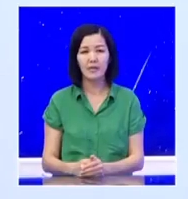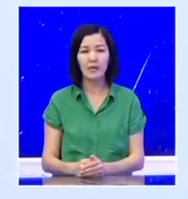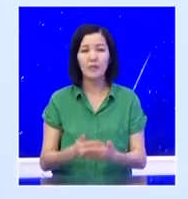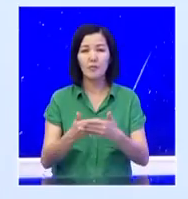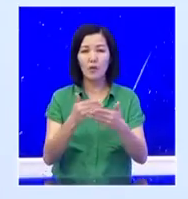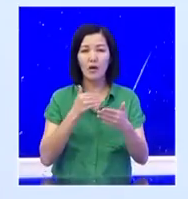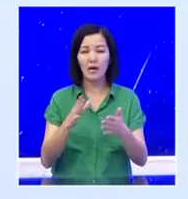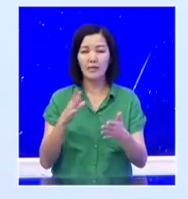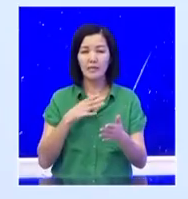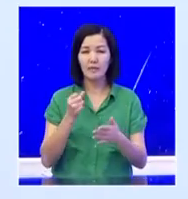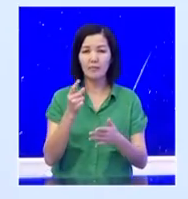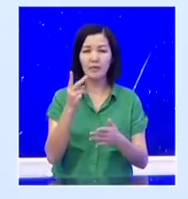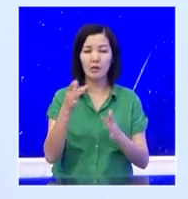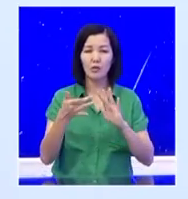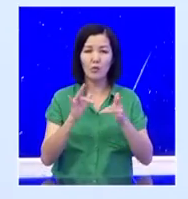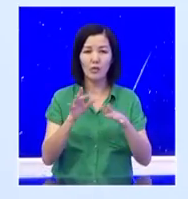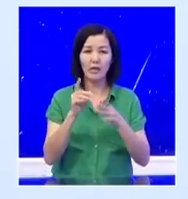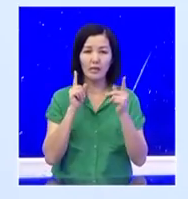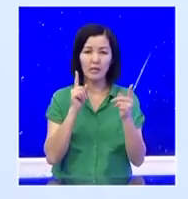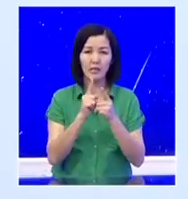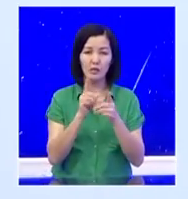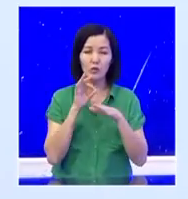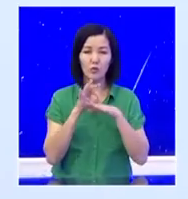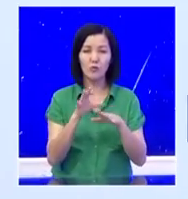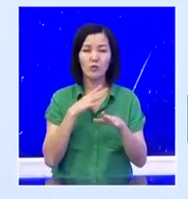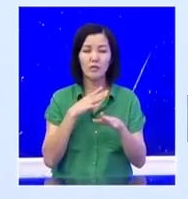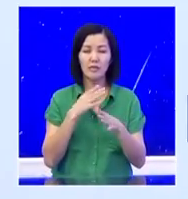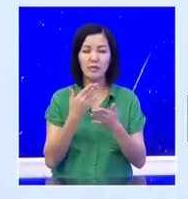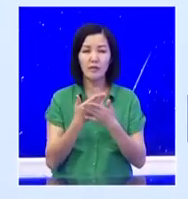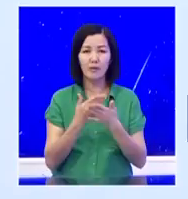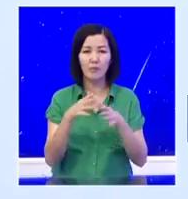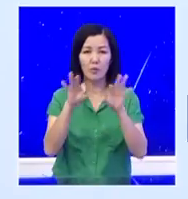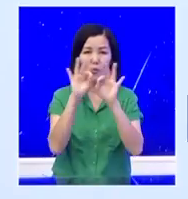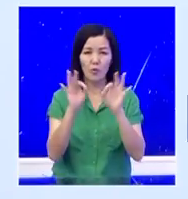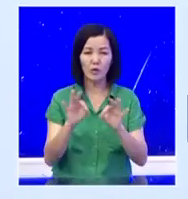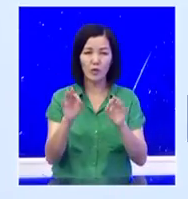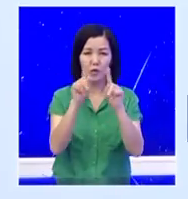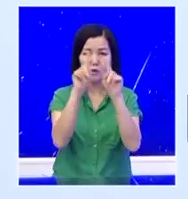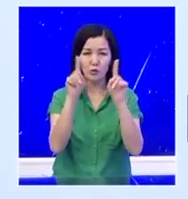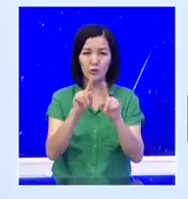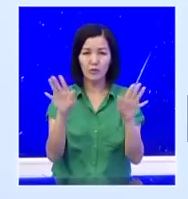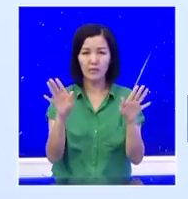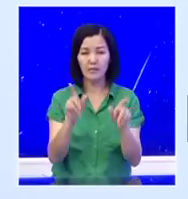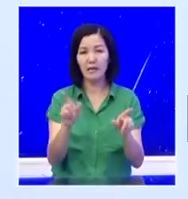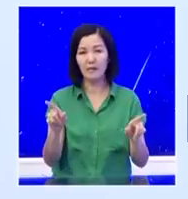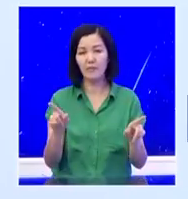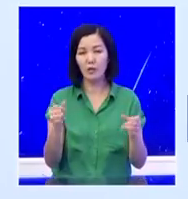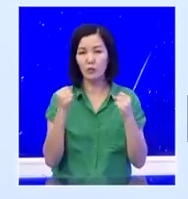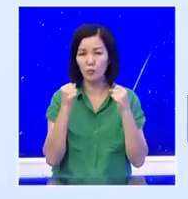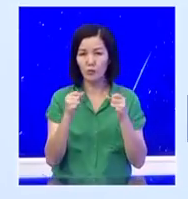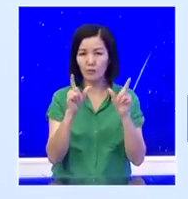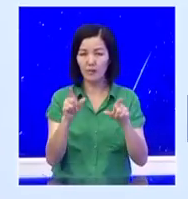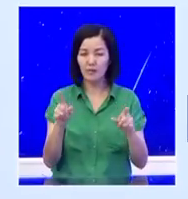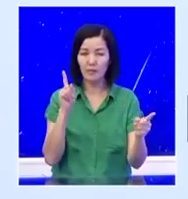Бұғанға дейінде бірнеше онлайн кезесулер өтті. Атап айтсақ, өнер жұлдыздарымен, спорт